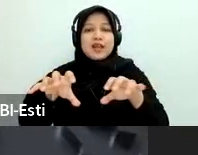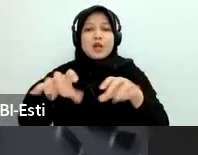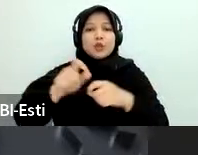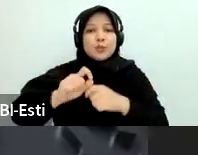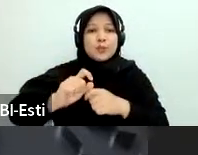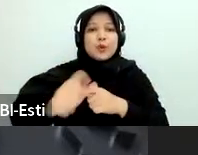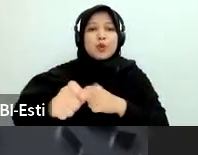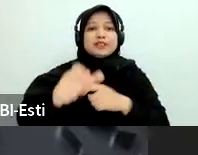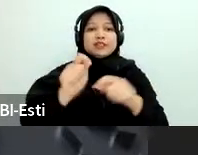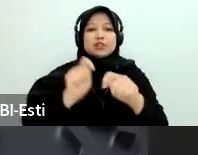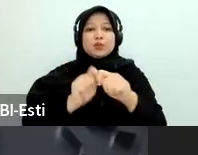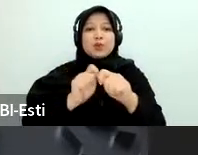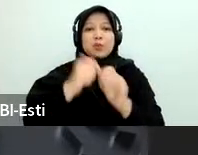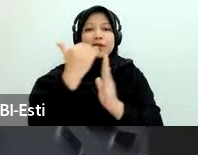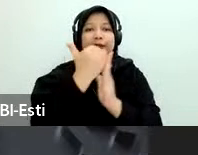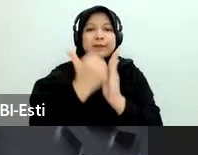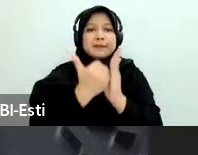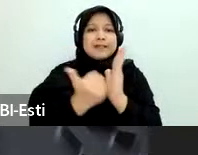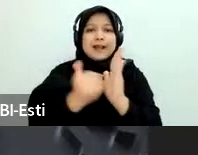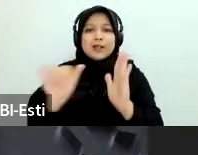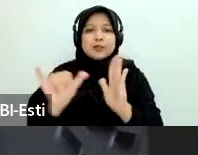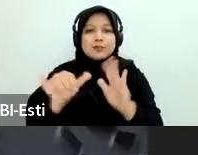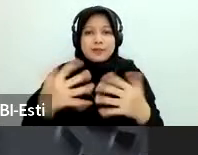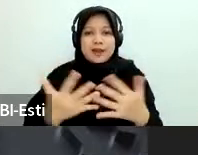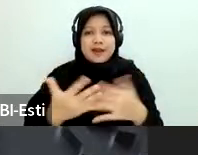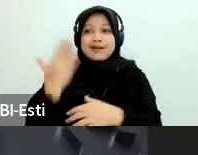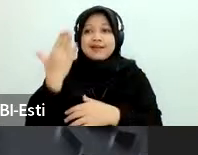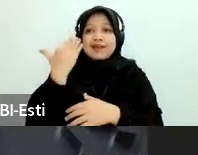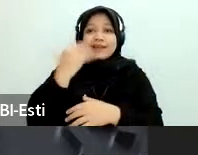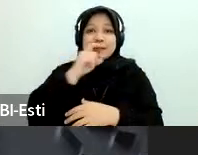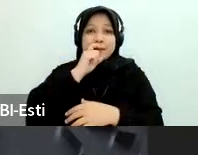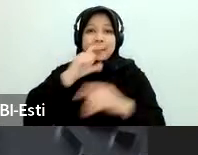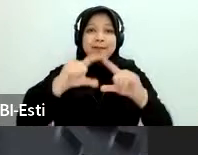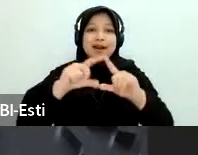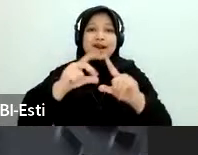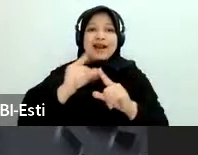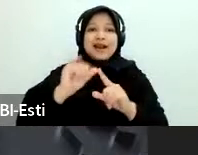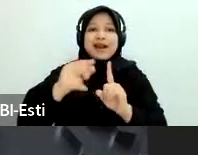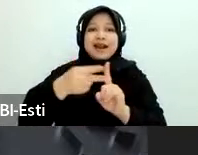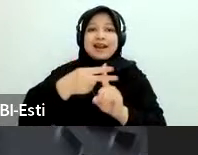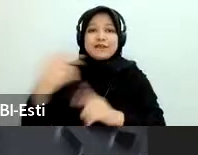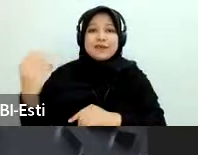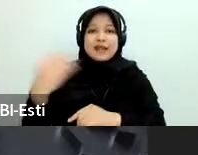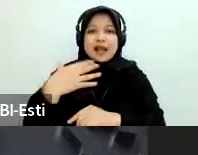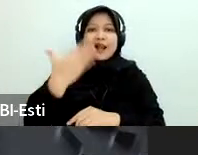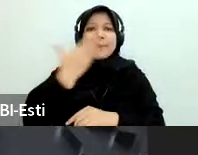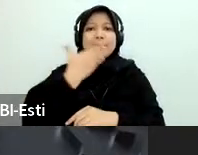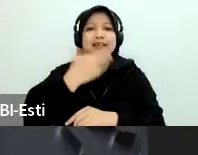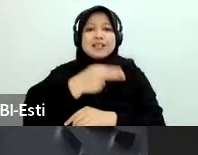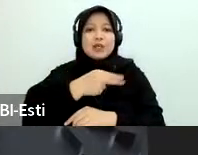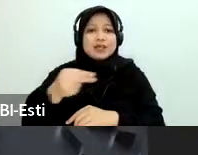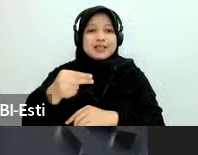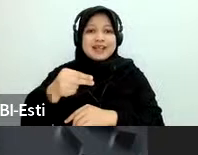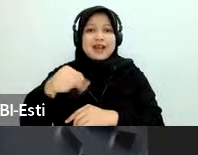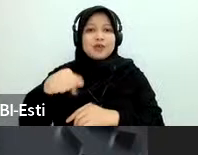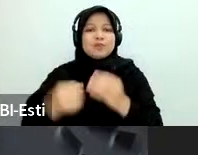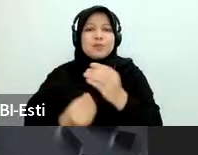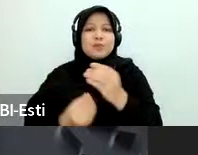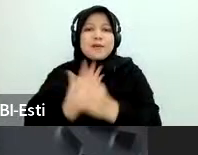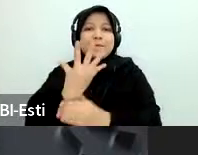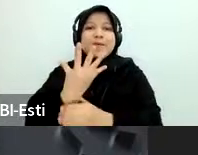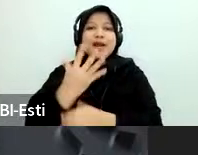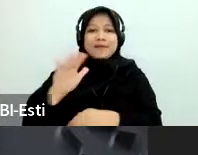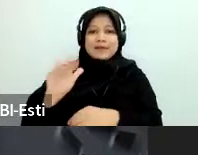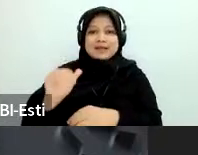pembentukan kebijakan tadi di awal Pak Arif menyatakan bahwa karena bahasa Indonesia masih dalam perkembangan dan